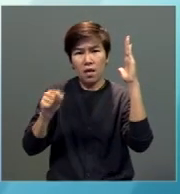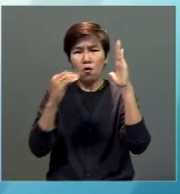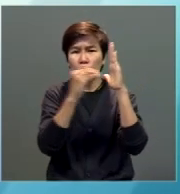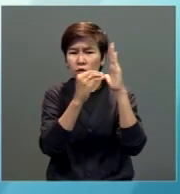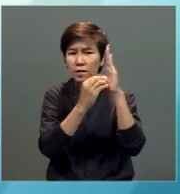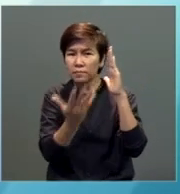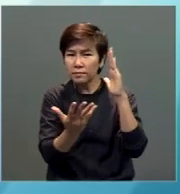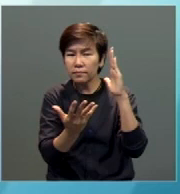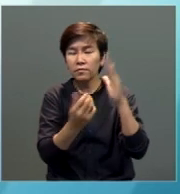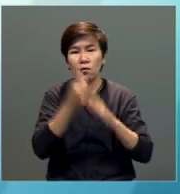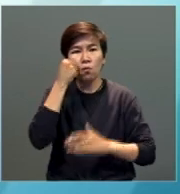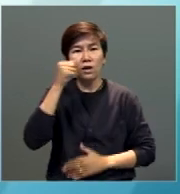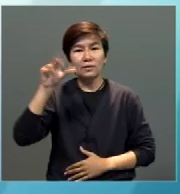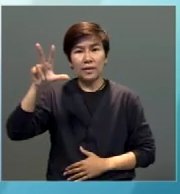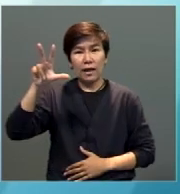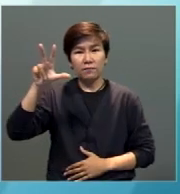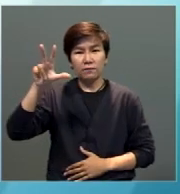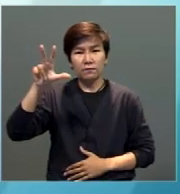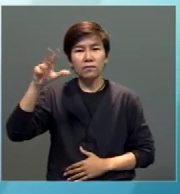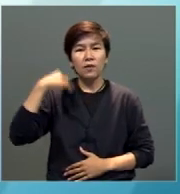วันที่ผ่านมายังมีรายงานอยู่บ้างนะครับเพราะฉะนั้นก็จะได้เรียนรู้กันนะครับว่าเรามีตัวเลขที่เราได้ติดตามกันอยู่อย่างไรนะครับมาดูแผนภูมิที่จะบอกว่ากรุงเทพฯแนวโน้มเป็นอย่างไรก็ลดลงนิดหน่อยนะครับใน3วันนี้